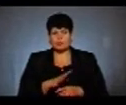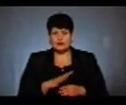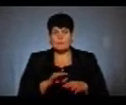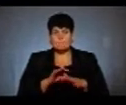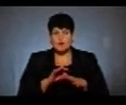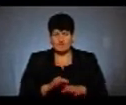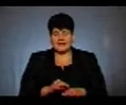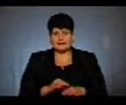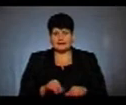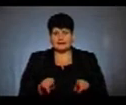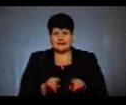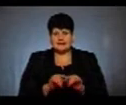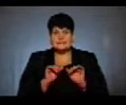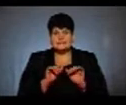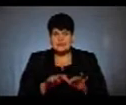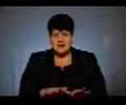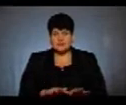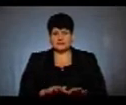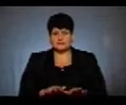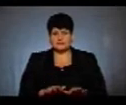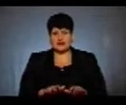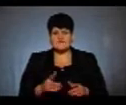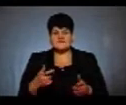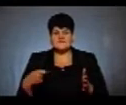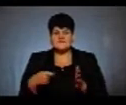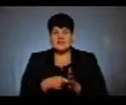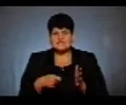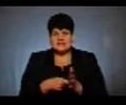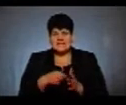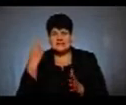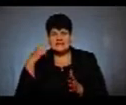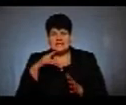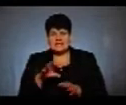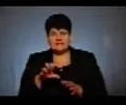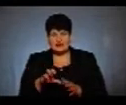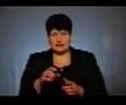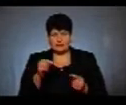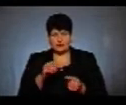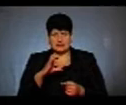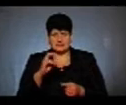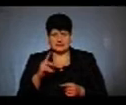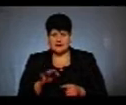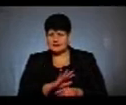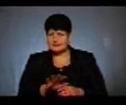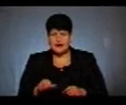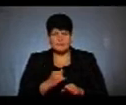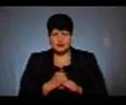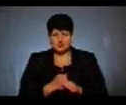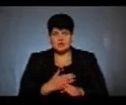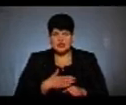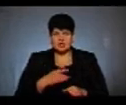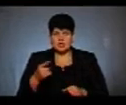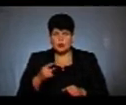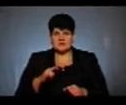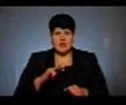проведена така кампанія, як вакцинація диких м'ясоїдних тварин. На жаль, не працює, не функціонує Тернопільський аеропорт, як